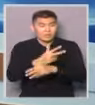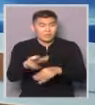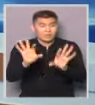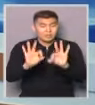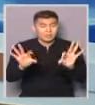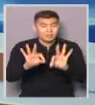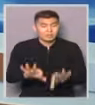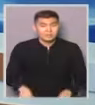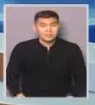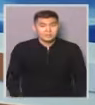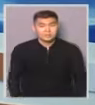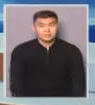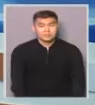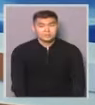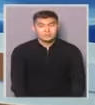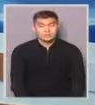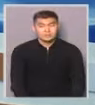сюжете.